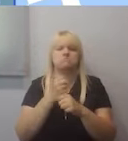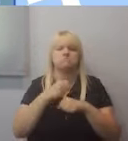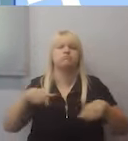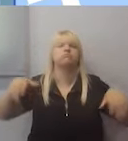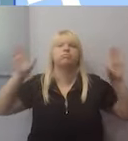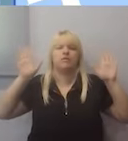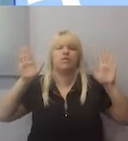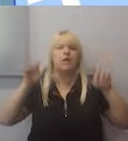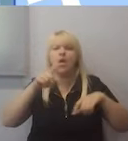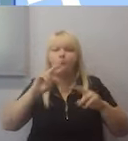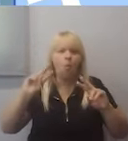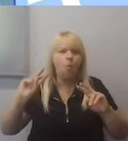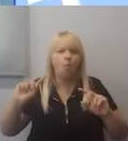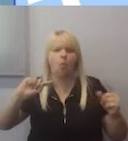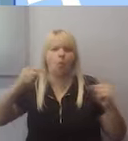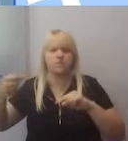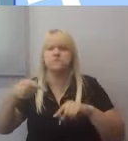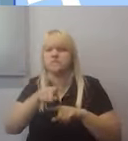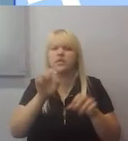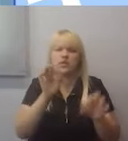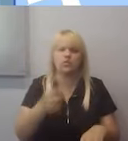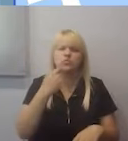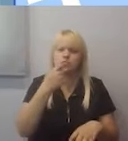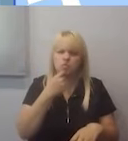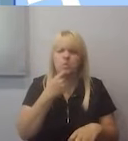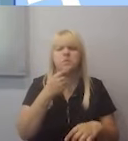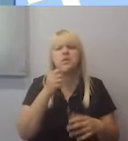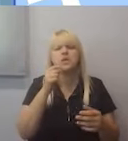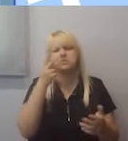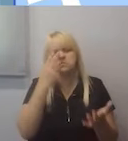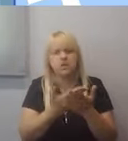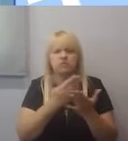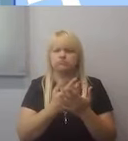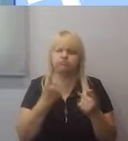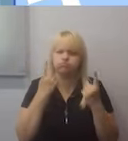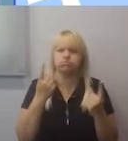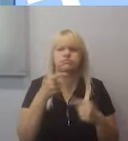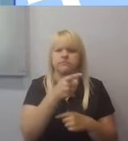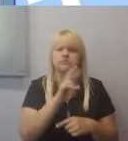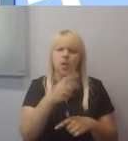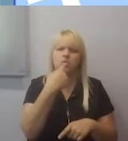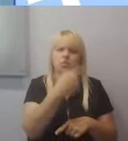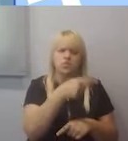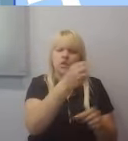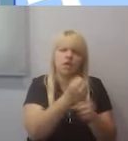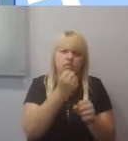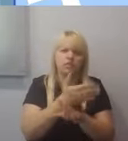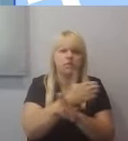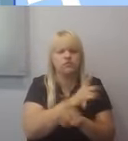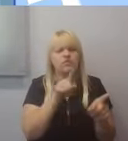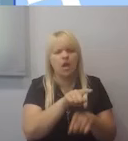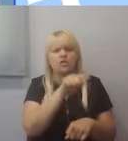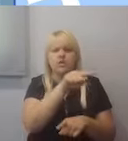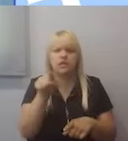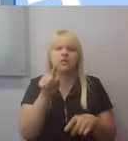man tiešām tas somijas piemērs vienmēr ir fascinējis ar to kā viņi runā par gatavošanos un ka arī iešana